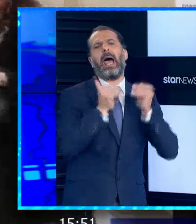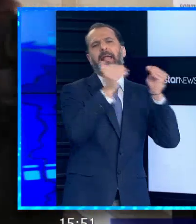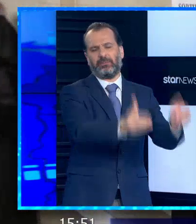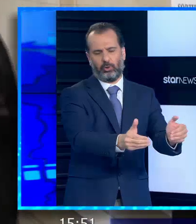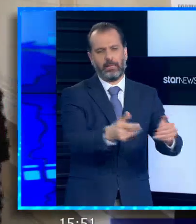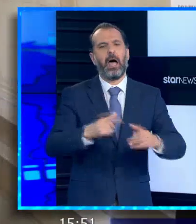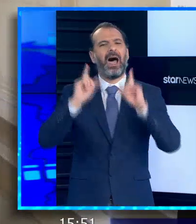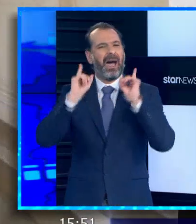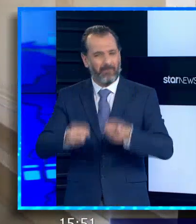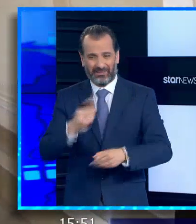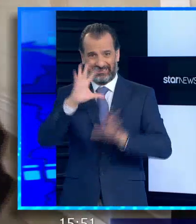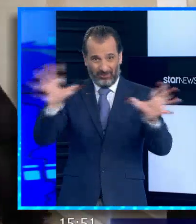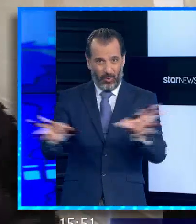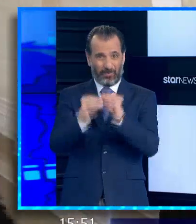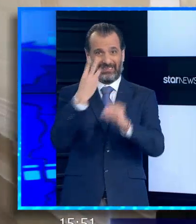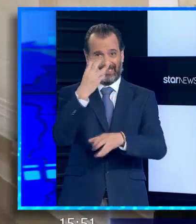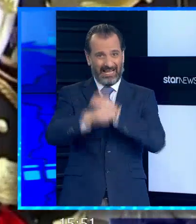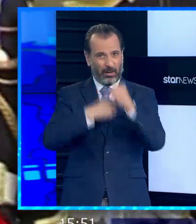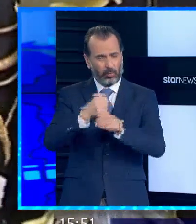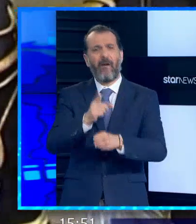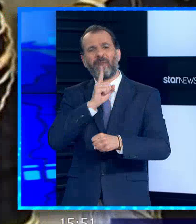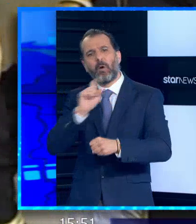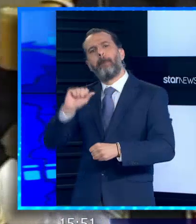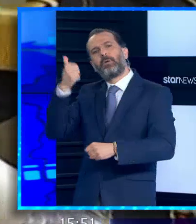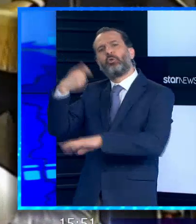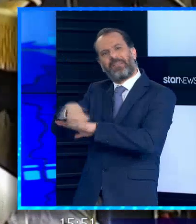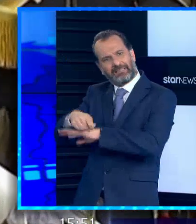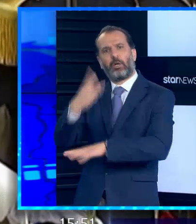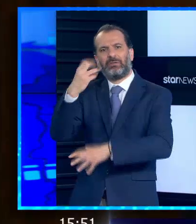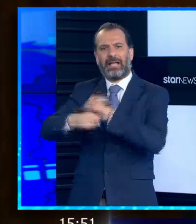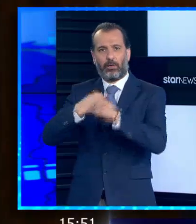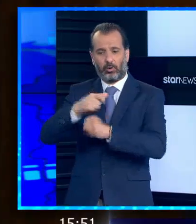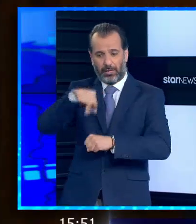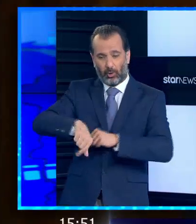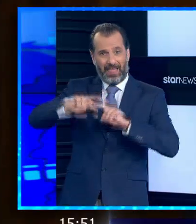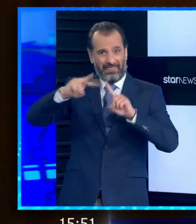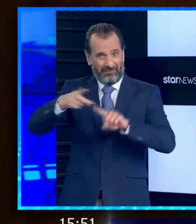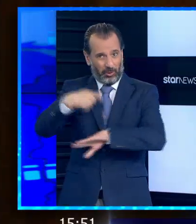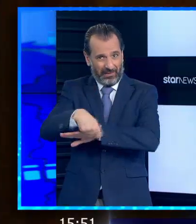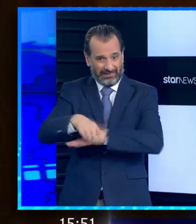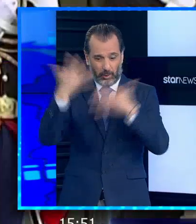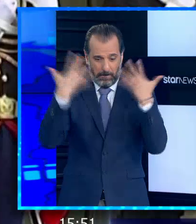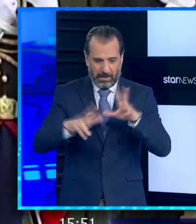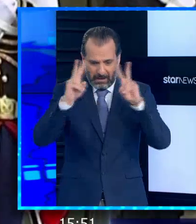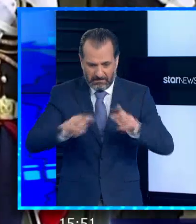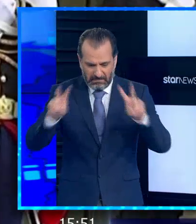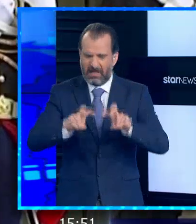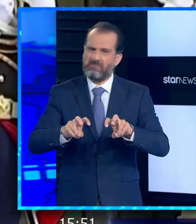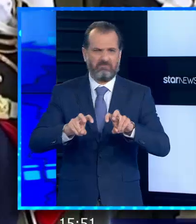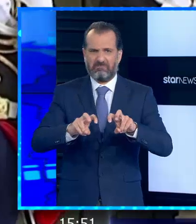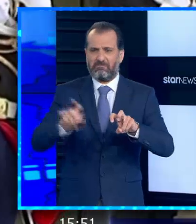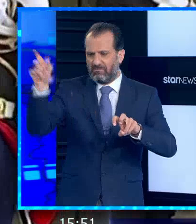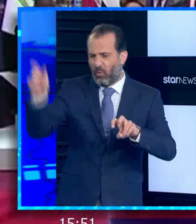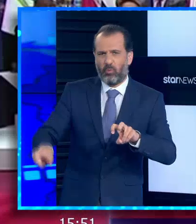ποινή ήταν ακριβώς η ίδια και πρωτοδίκως. Προφανώς, το εφετείο του Παρισιού δεν πίστηκε από τους συνεχείς ισχυρισμούς του